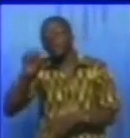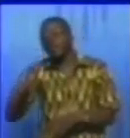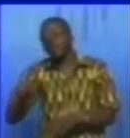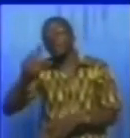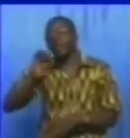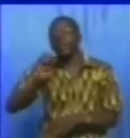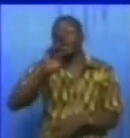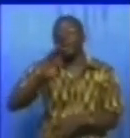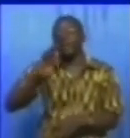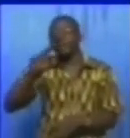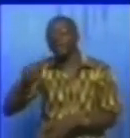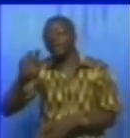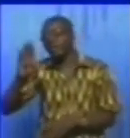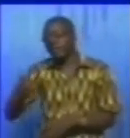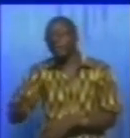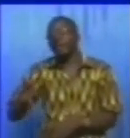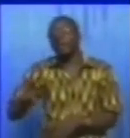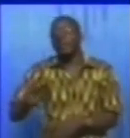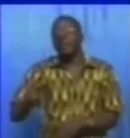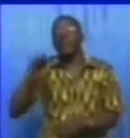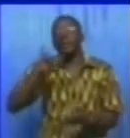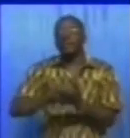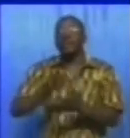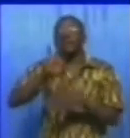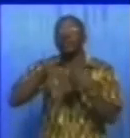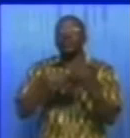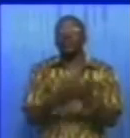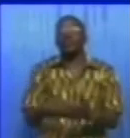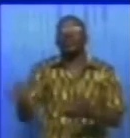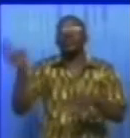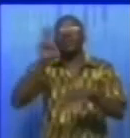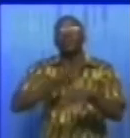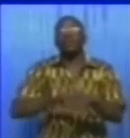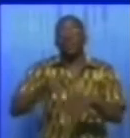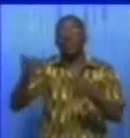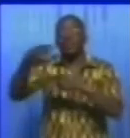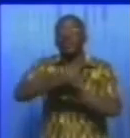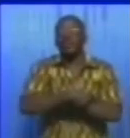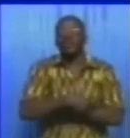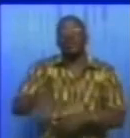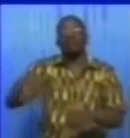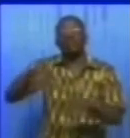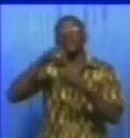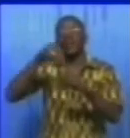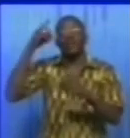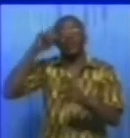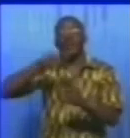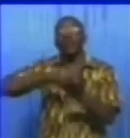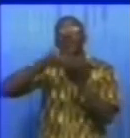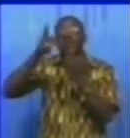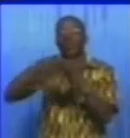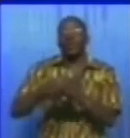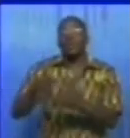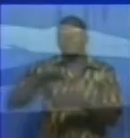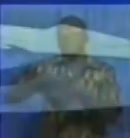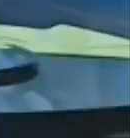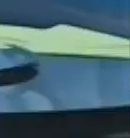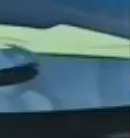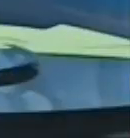PAPS-UFTP. C'est tout pour cette mi-journée. Excellente suite de programme sur la RTB.